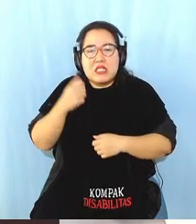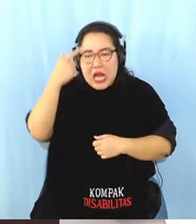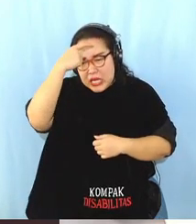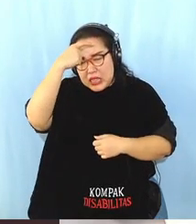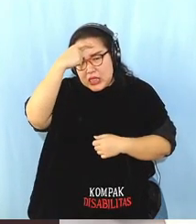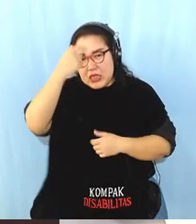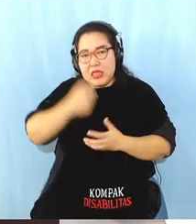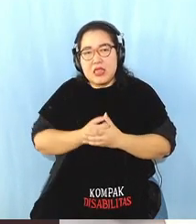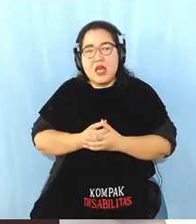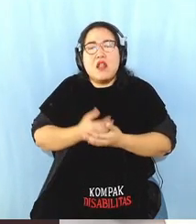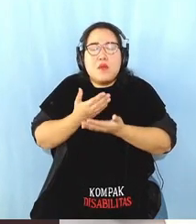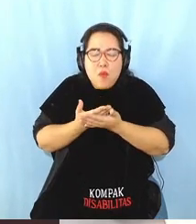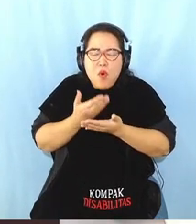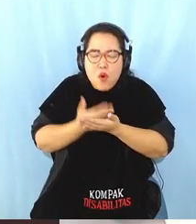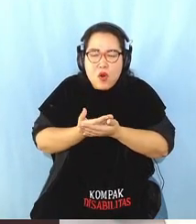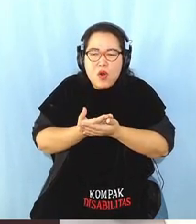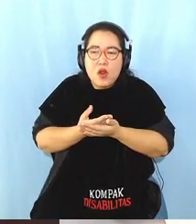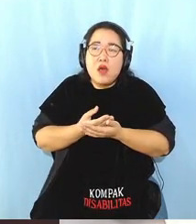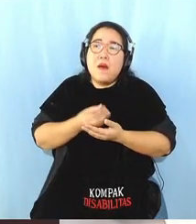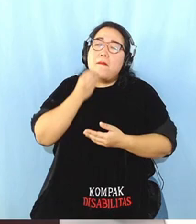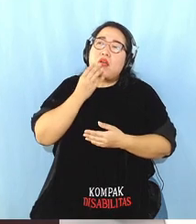engkau meninggalkan daku?